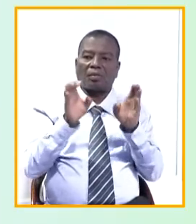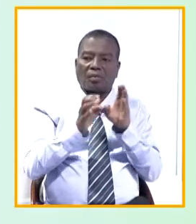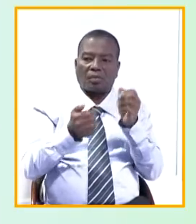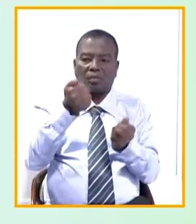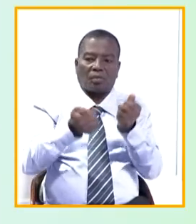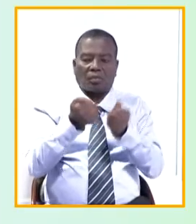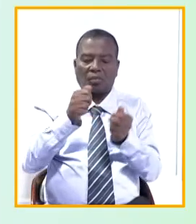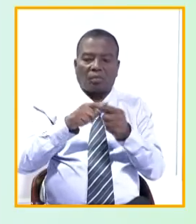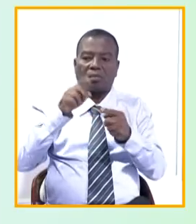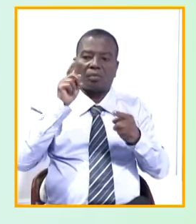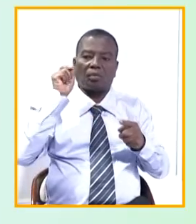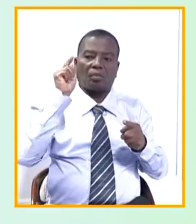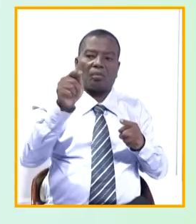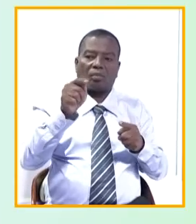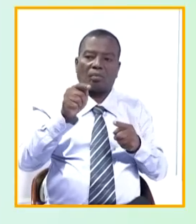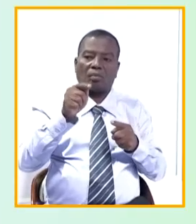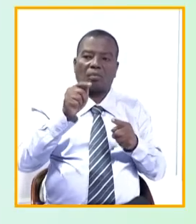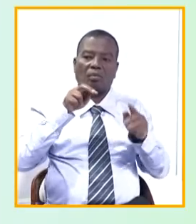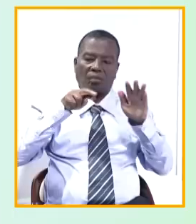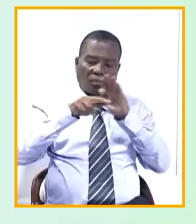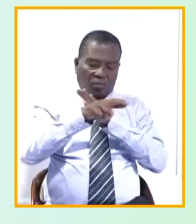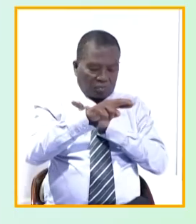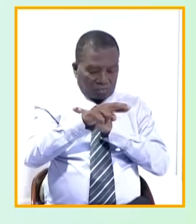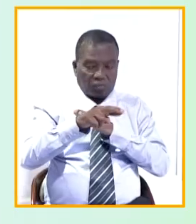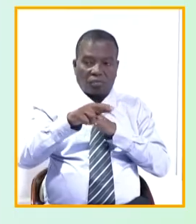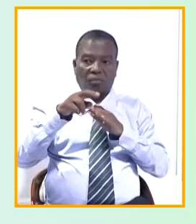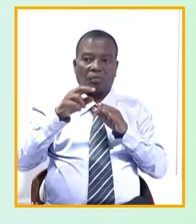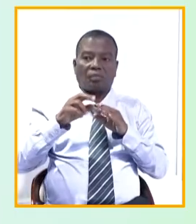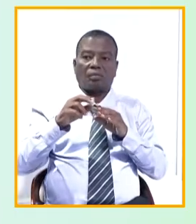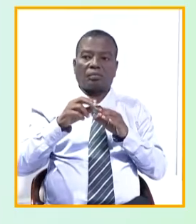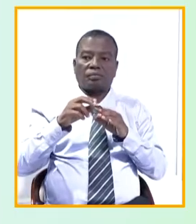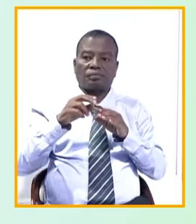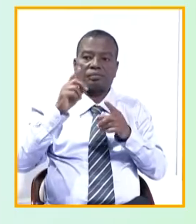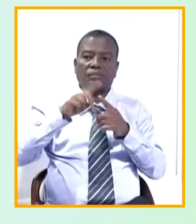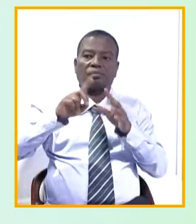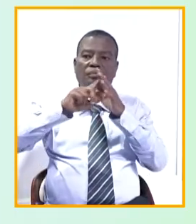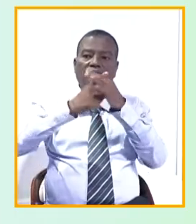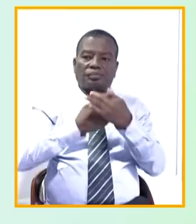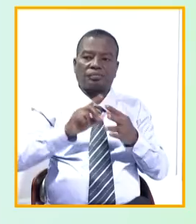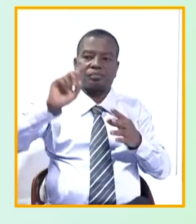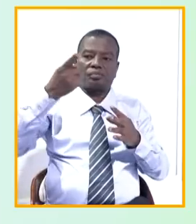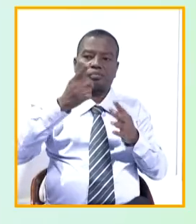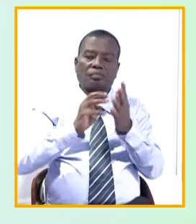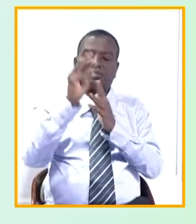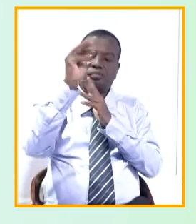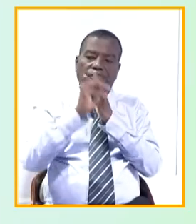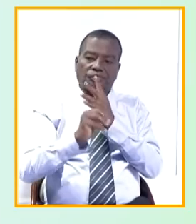à point rentre effectivement en vigueur à partir du 1er